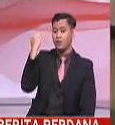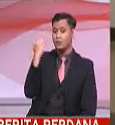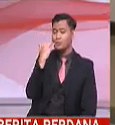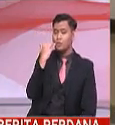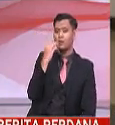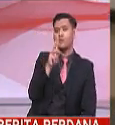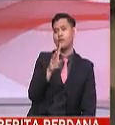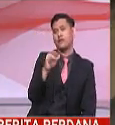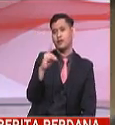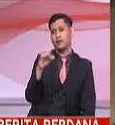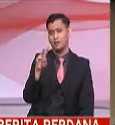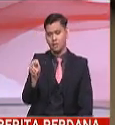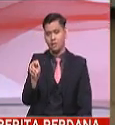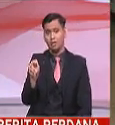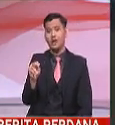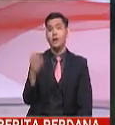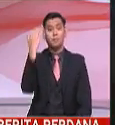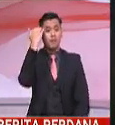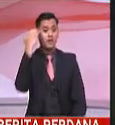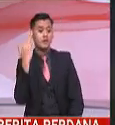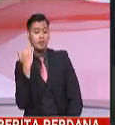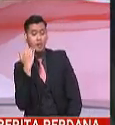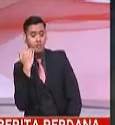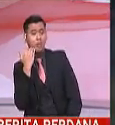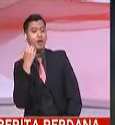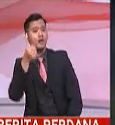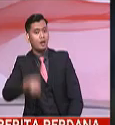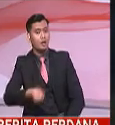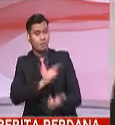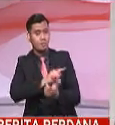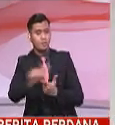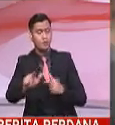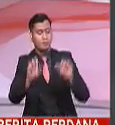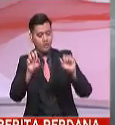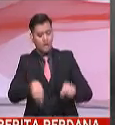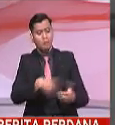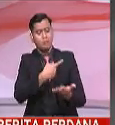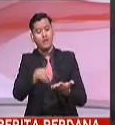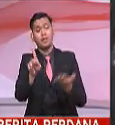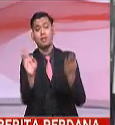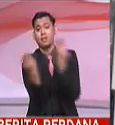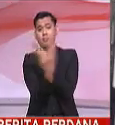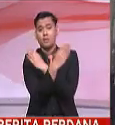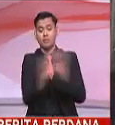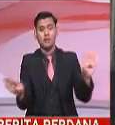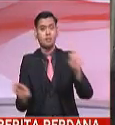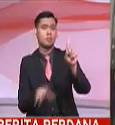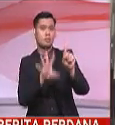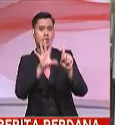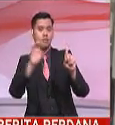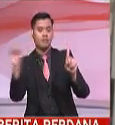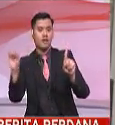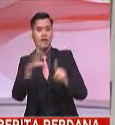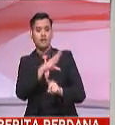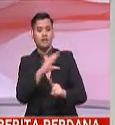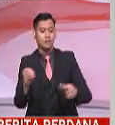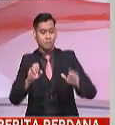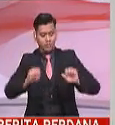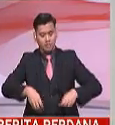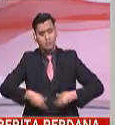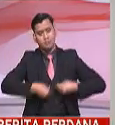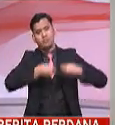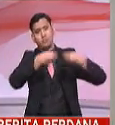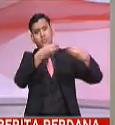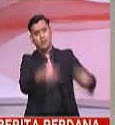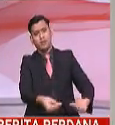Anand. Mahkamah kemudiannya membenarkan tertuduh diikat jamin RM100,000 serta membatalkan waran tangkap yang dikeluarkan